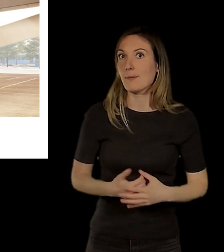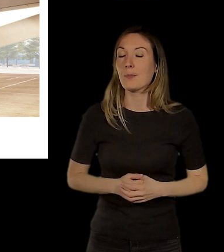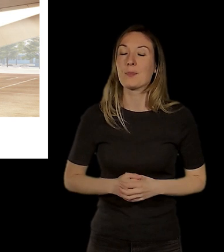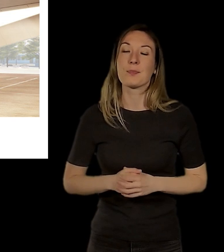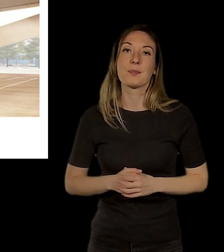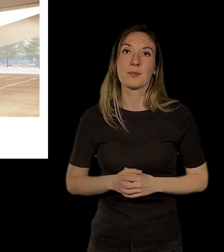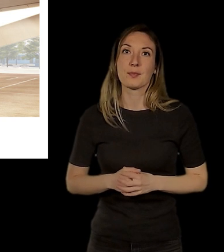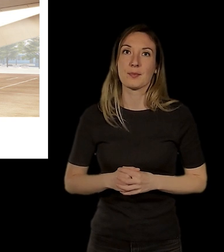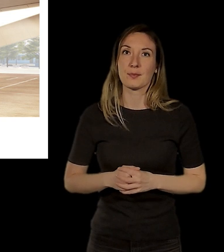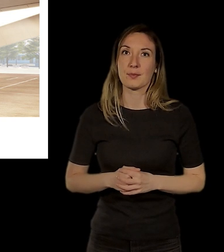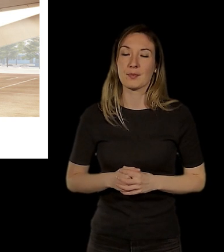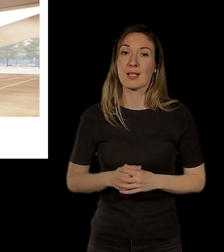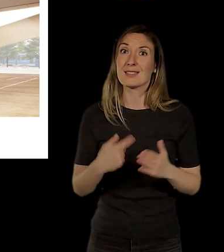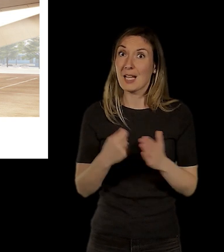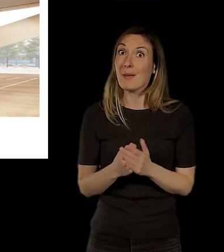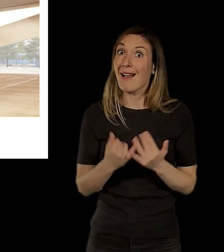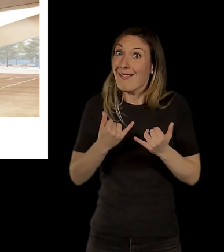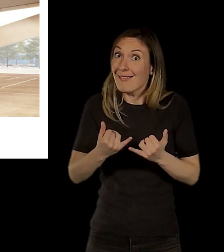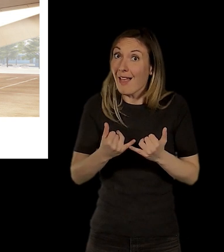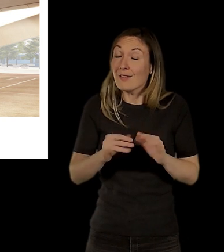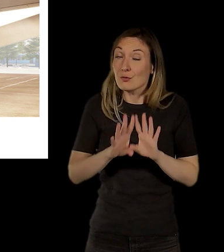to je vlastně skupina